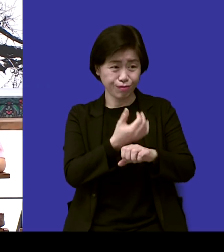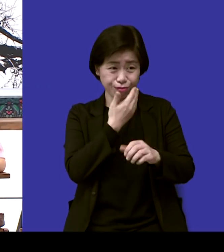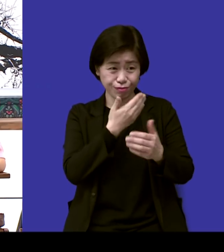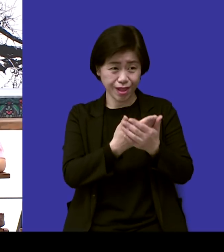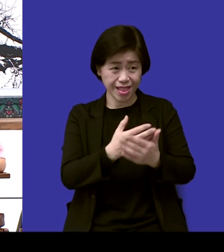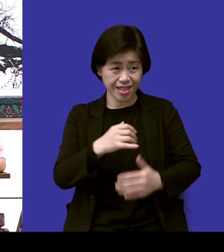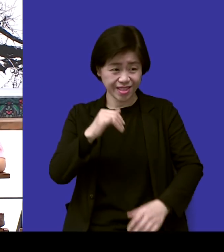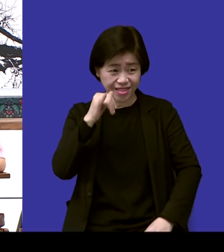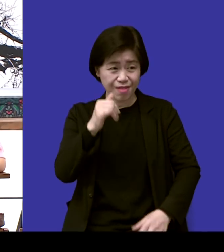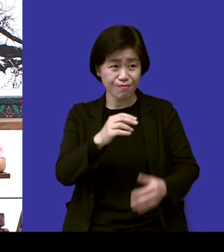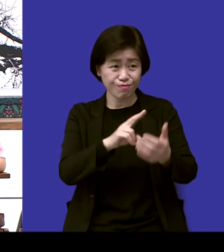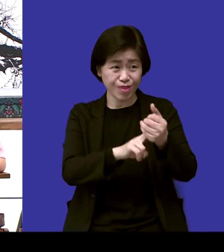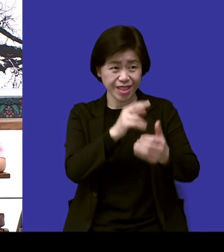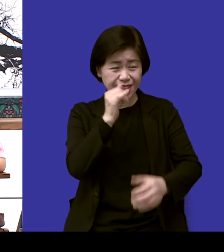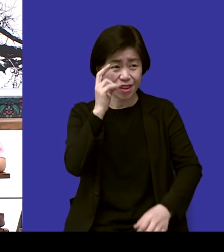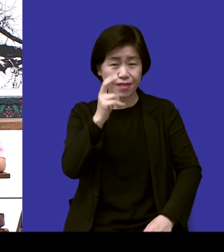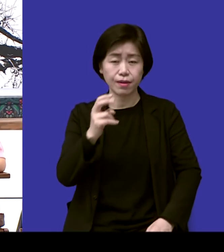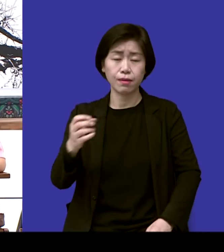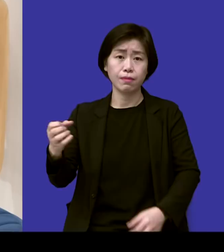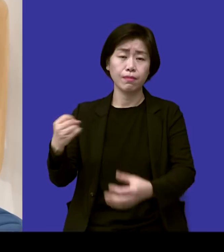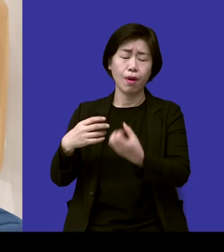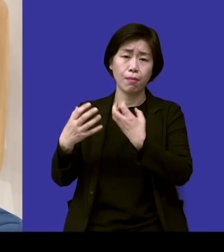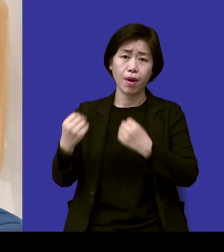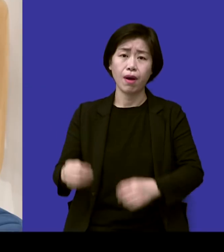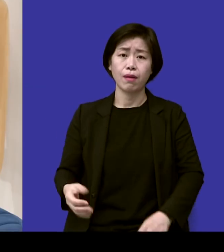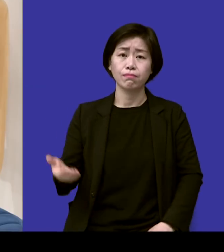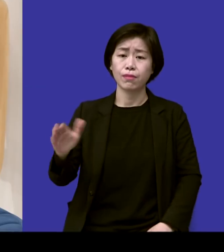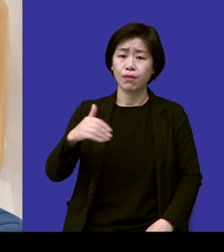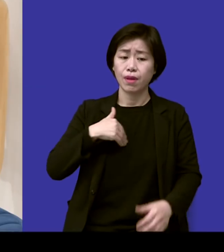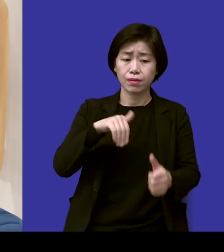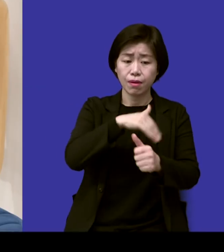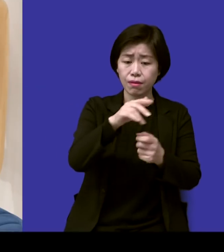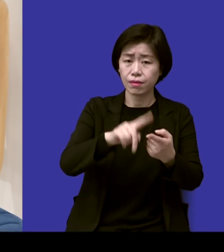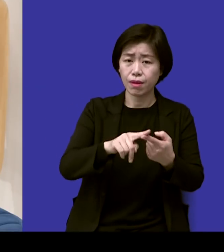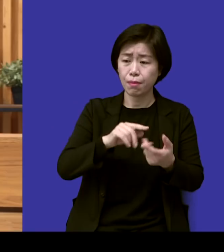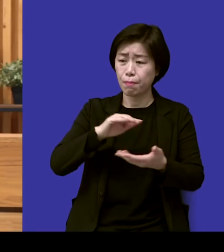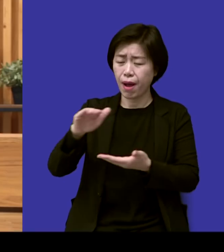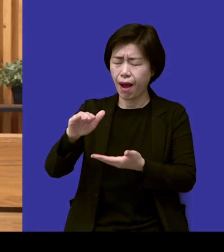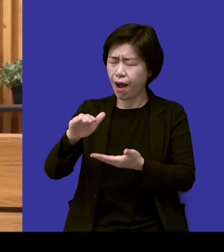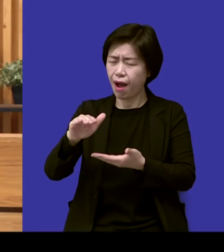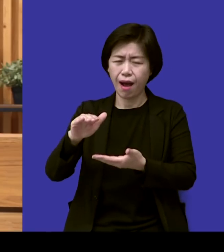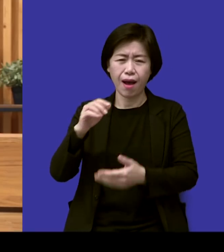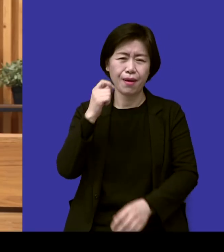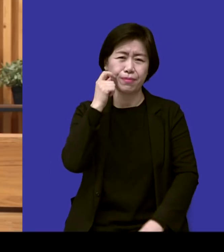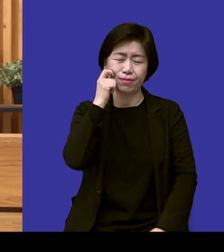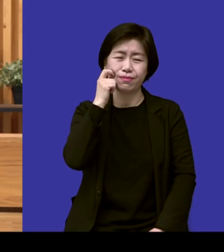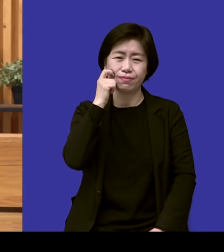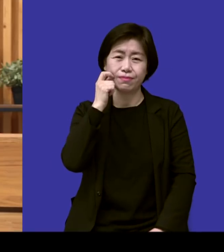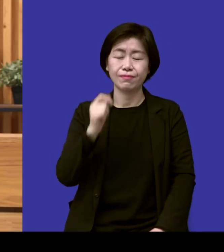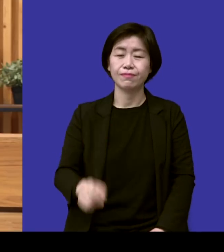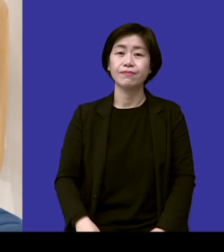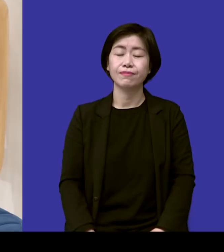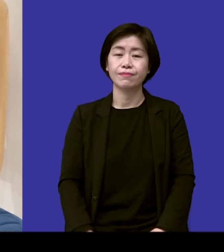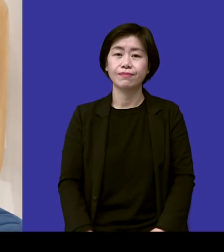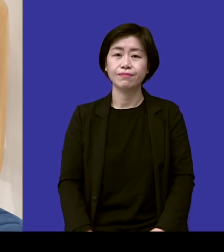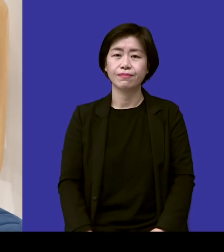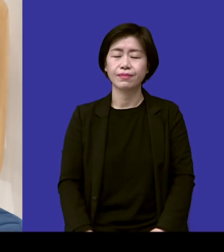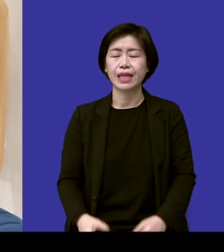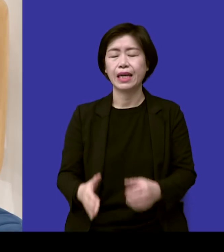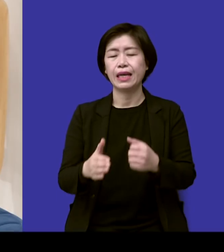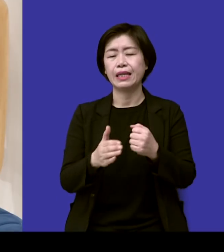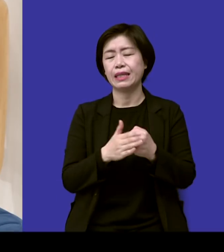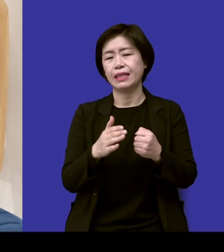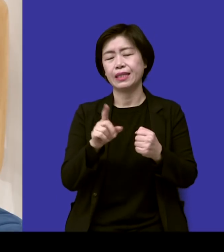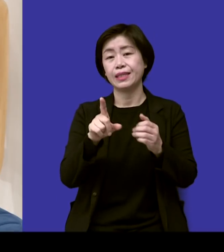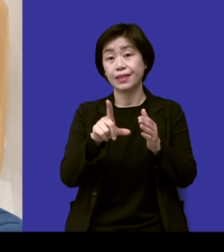사정을 또 얘기는 못 하고 말을 못하죠. 말을 못하고 그냥 나 집에 가야 돼 이래서 집에 갔는데 그때 보면 아빠가 참 어린